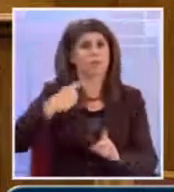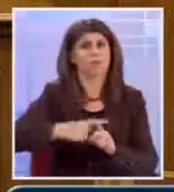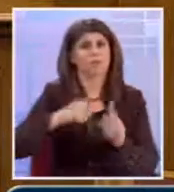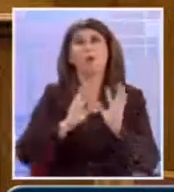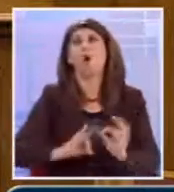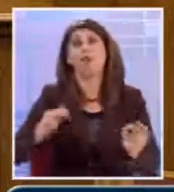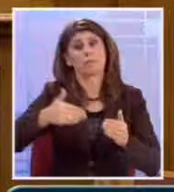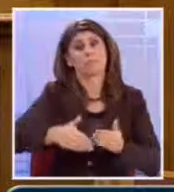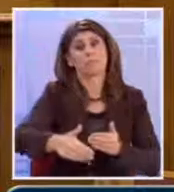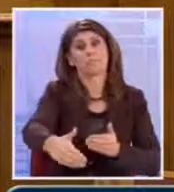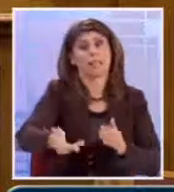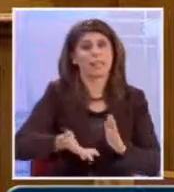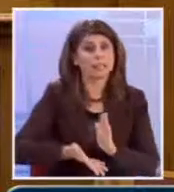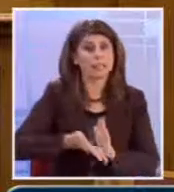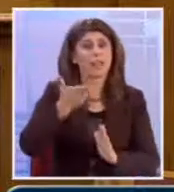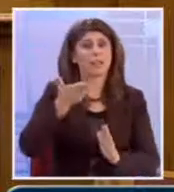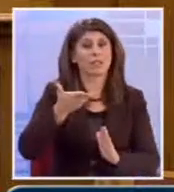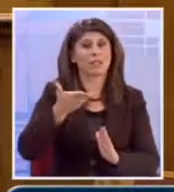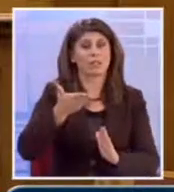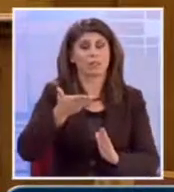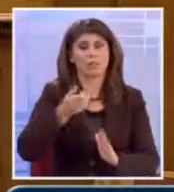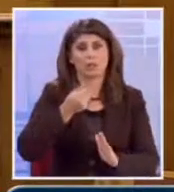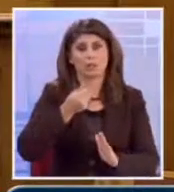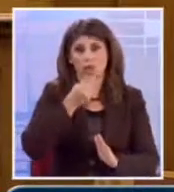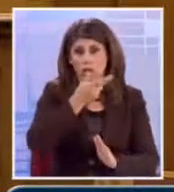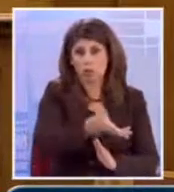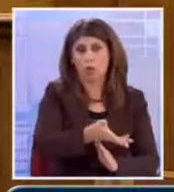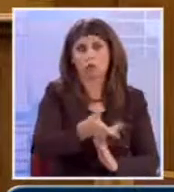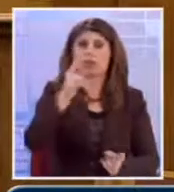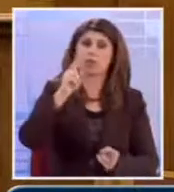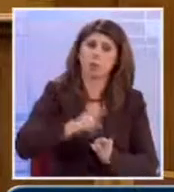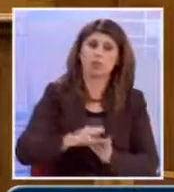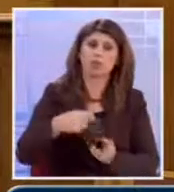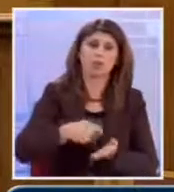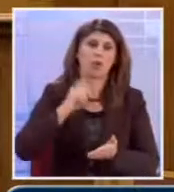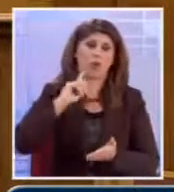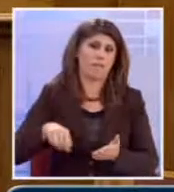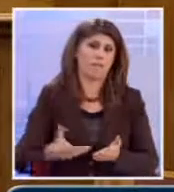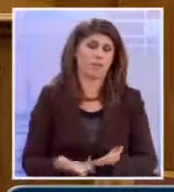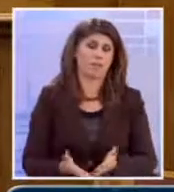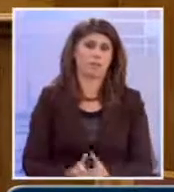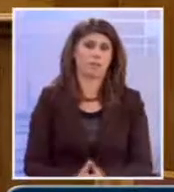προβλέψεις για την αύξηση των εξόδων και τον περιορισμό της φοροδιαφυγής.